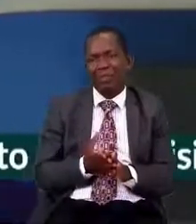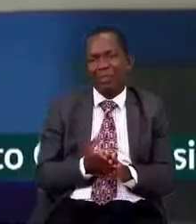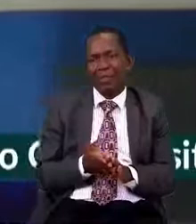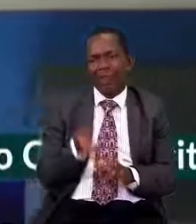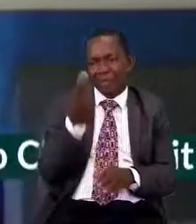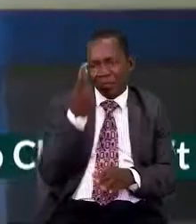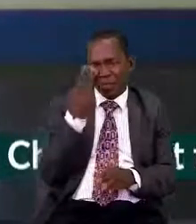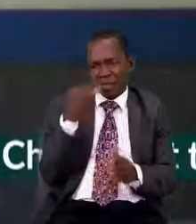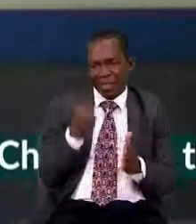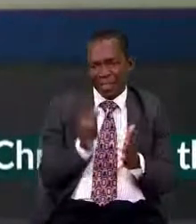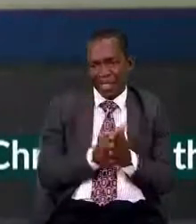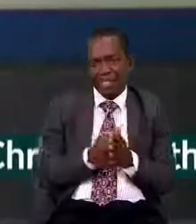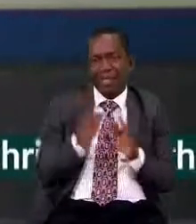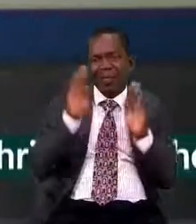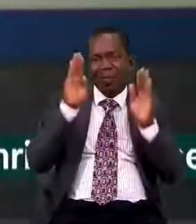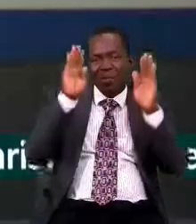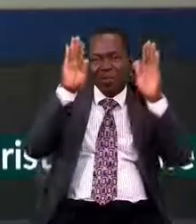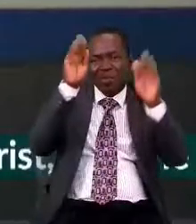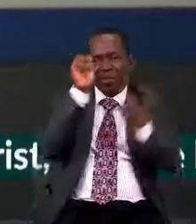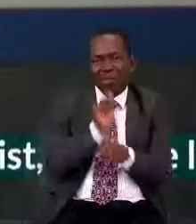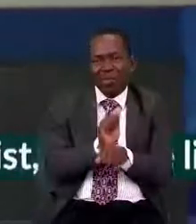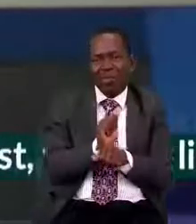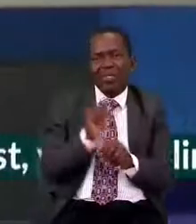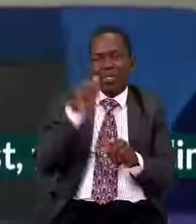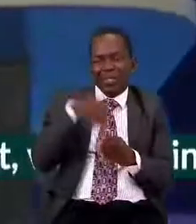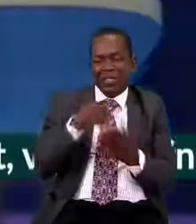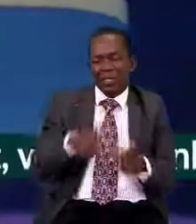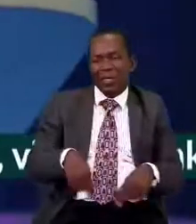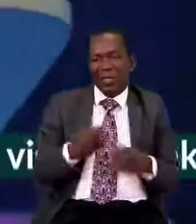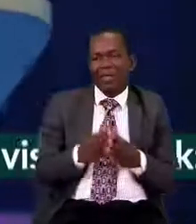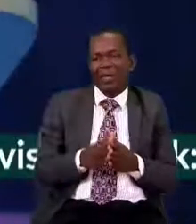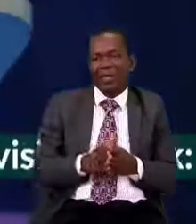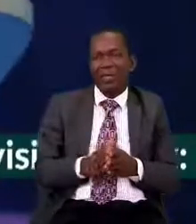au miracle, ce soir, vous allez voir un. Et vous allez donner